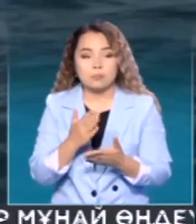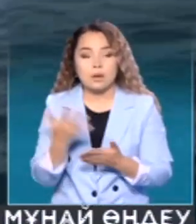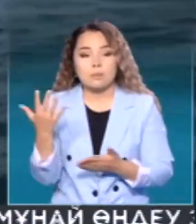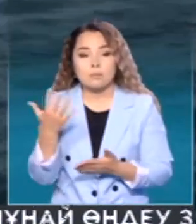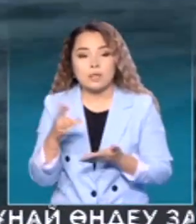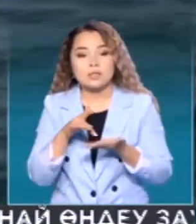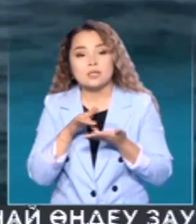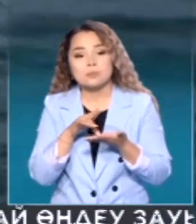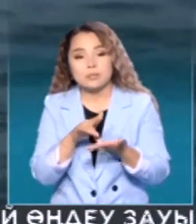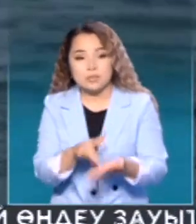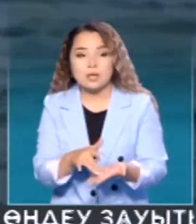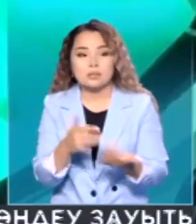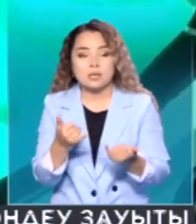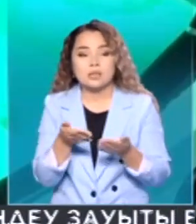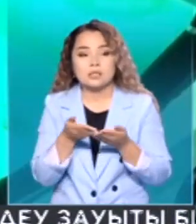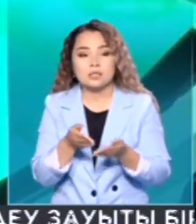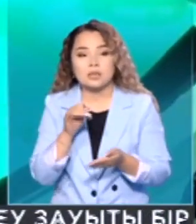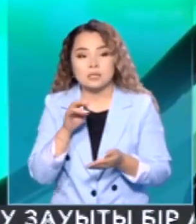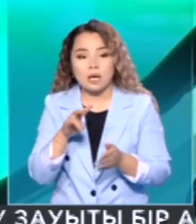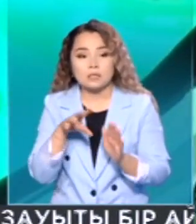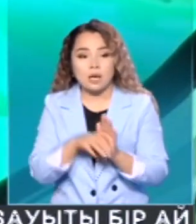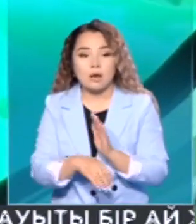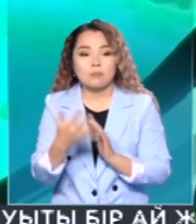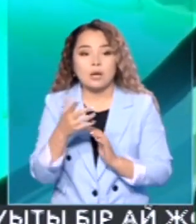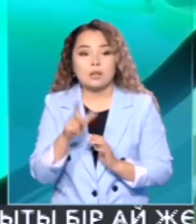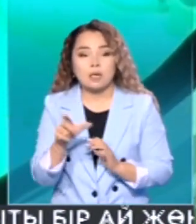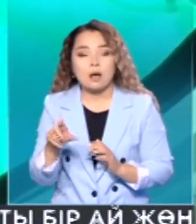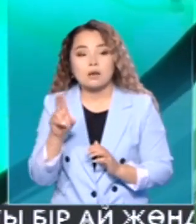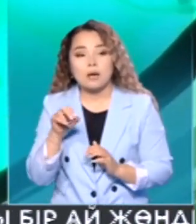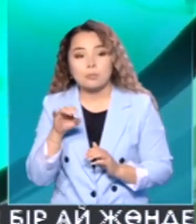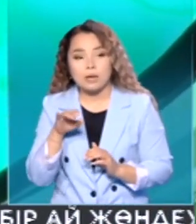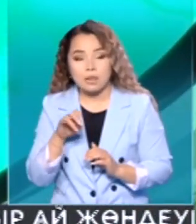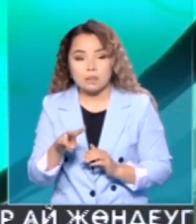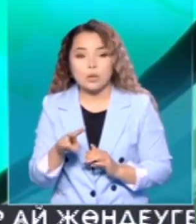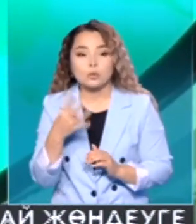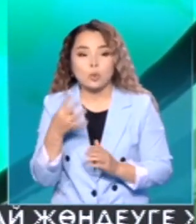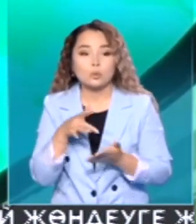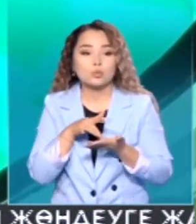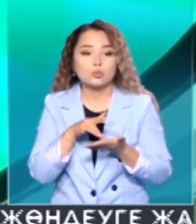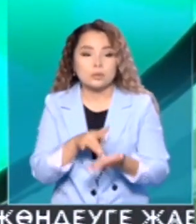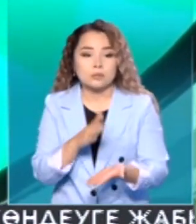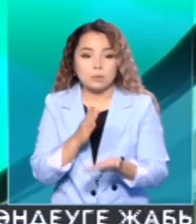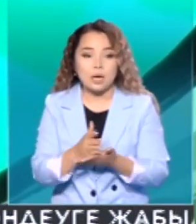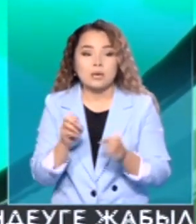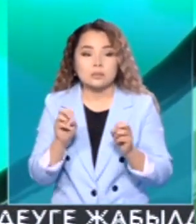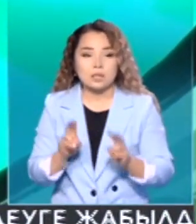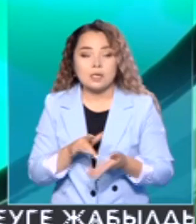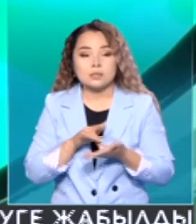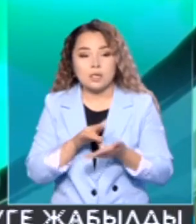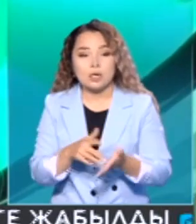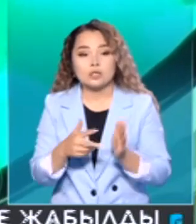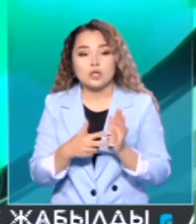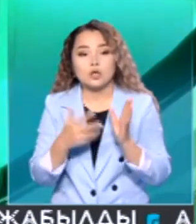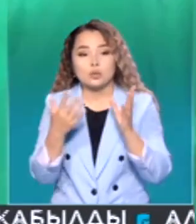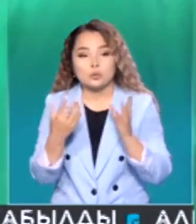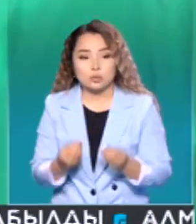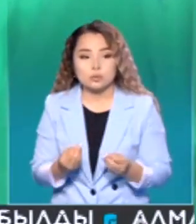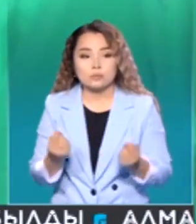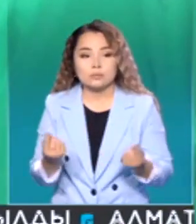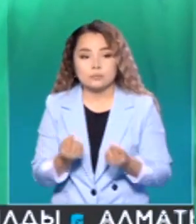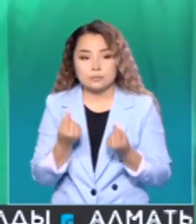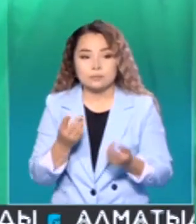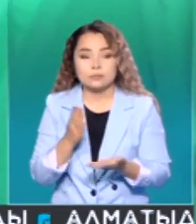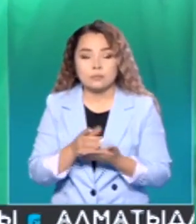5-ші экспедициясына шыққан Титанның бортында 5 адам, капитан мен 4 турист болған. Әдетте арнайы саяхат 8 күнге созылады. Оның